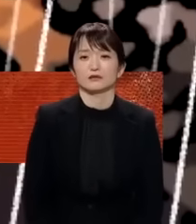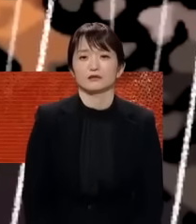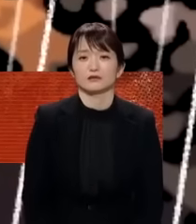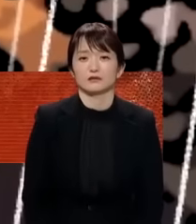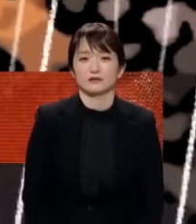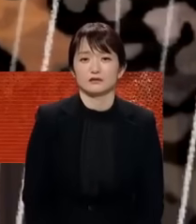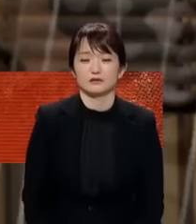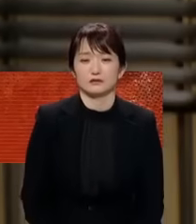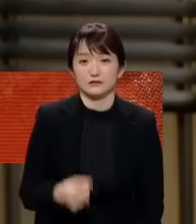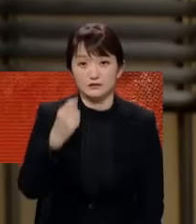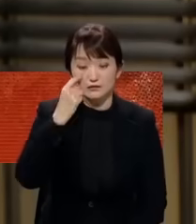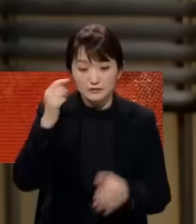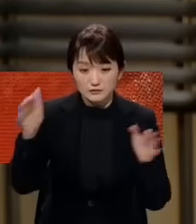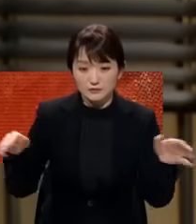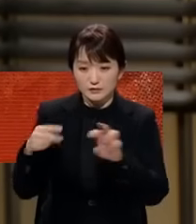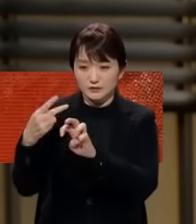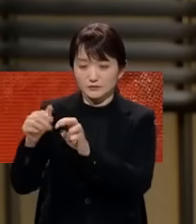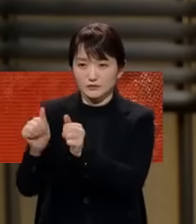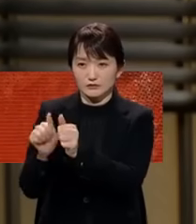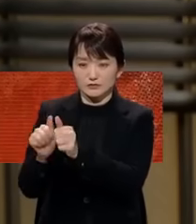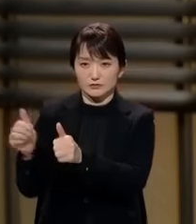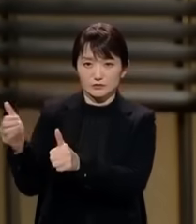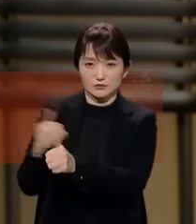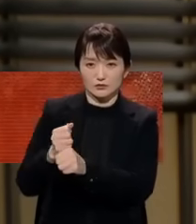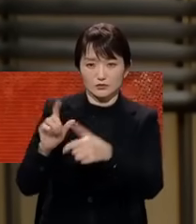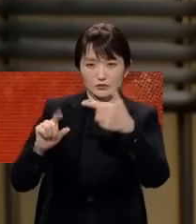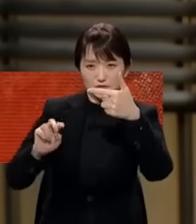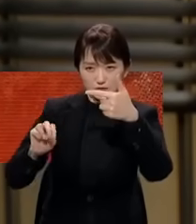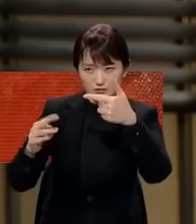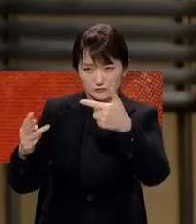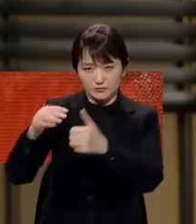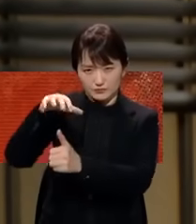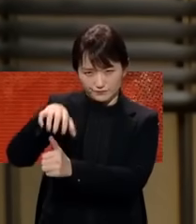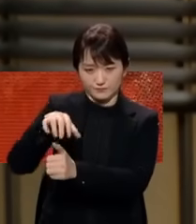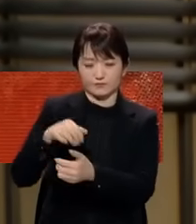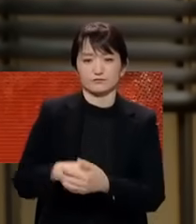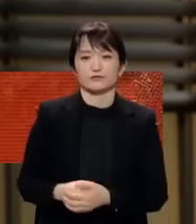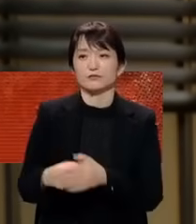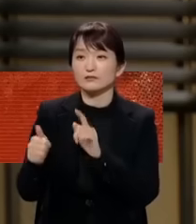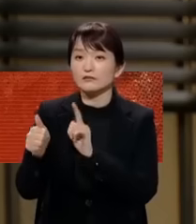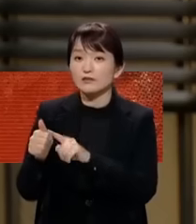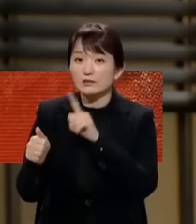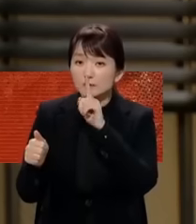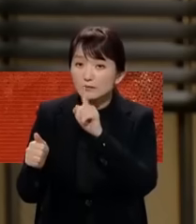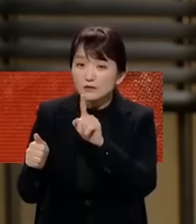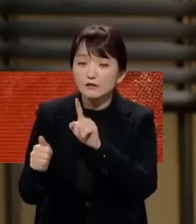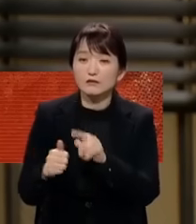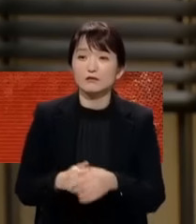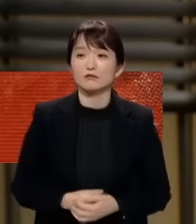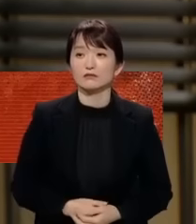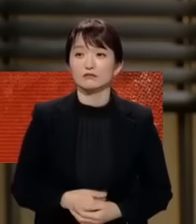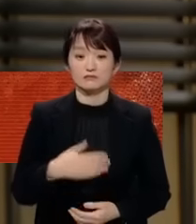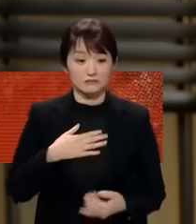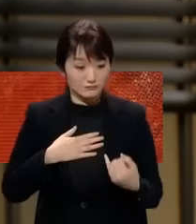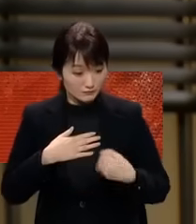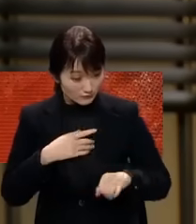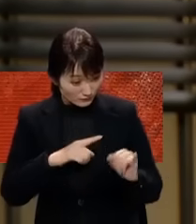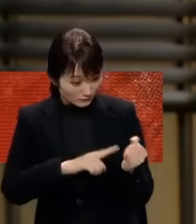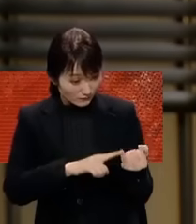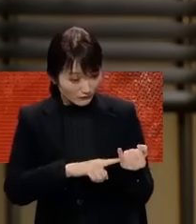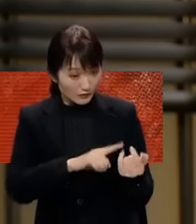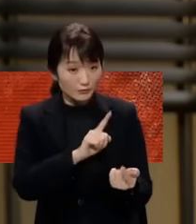만에이 30살 남성 붙잡혔고요 6월 23일에 구속이 됐습니다 그런데 이제이 남성이 뭐라고 주장했 나이 아이 만난 건